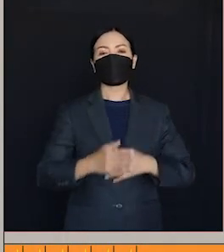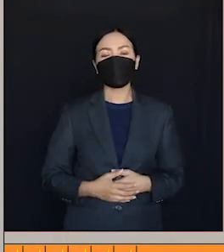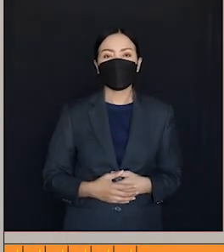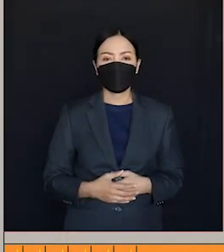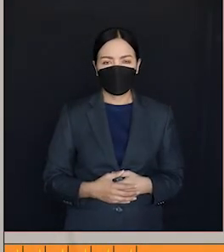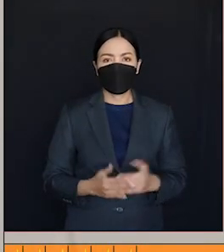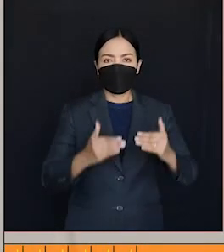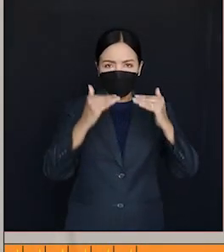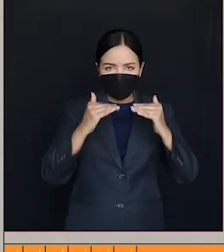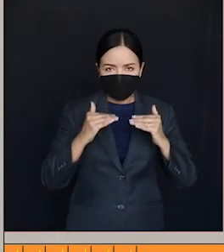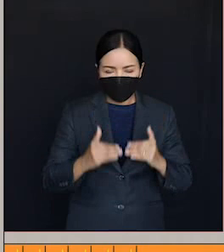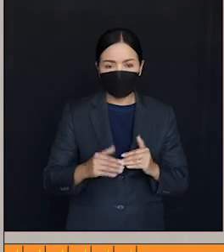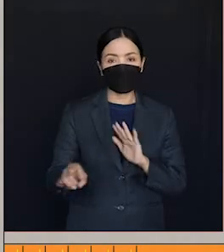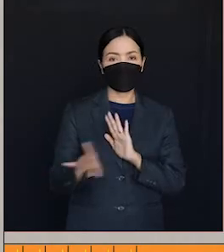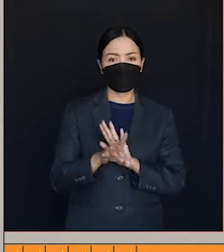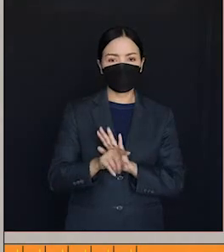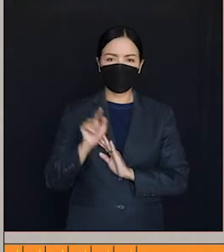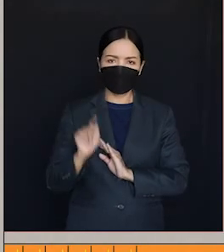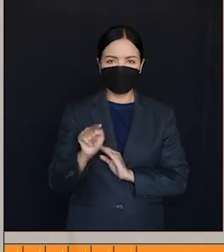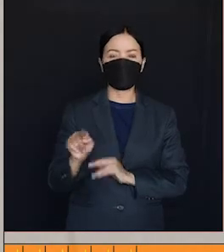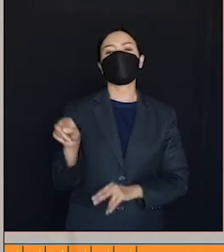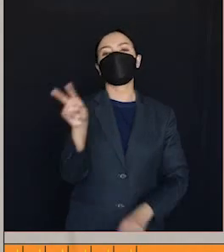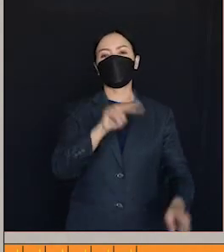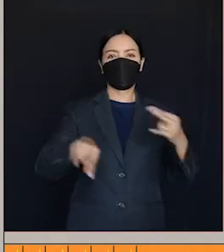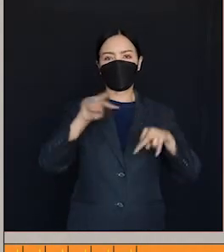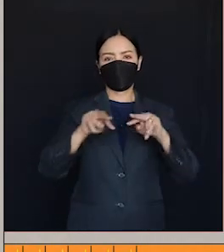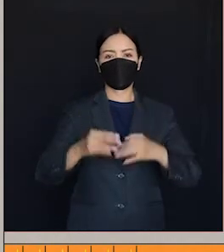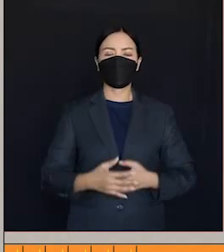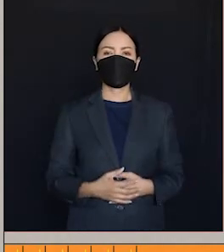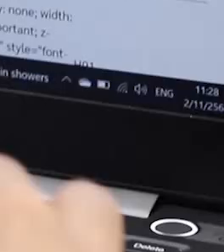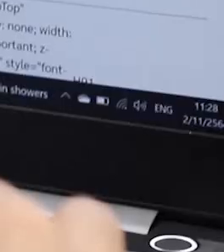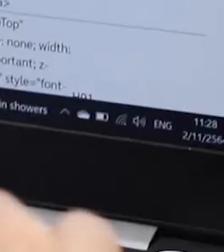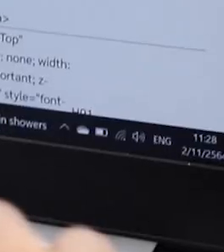วก็สุดท้ายก็กดที่ตรวจสอบทันทีครับ